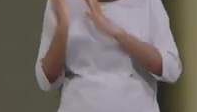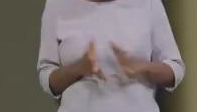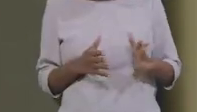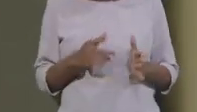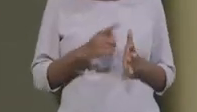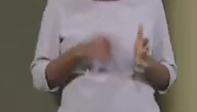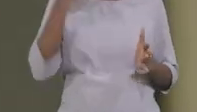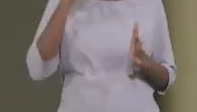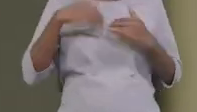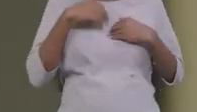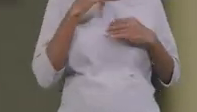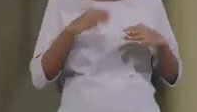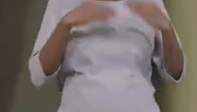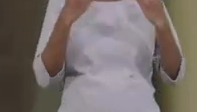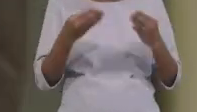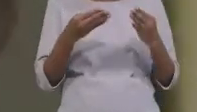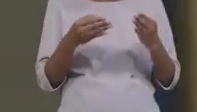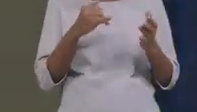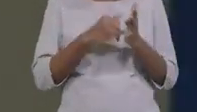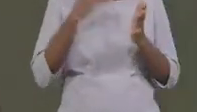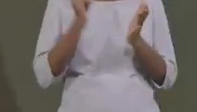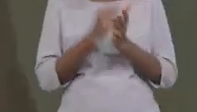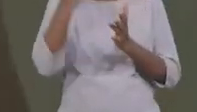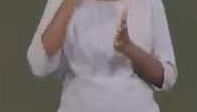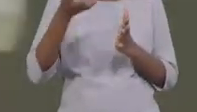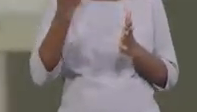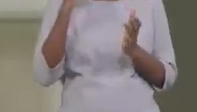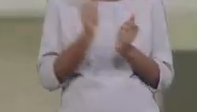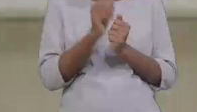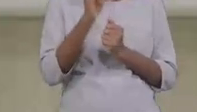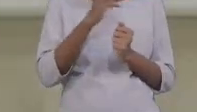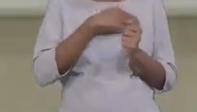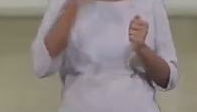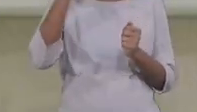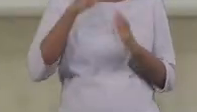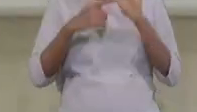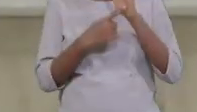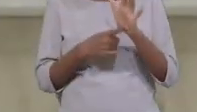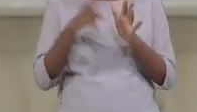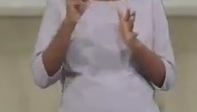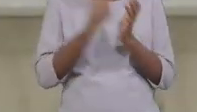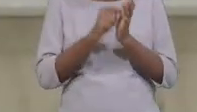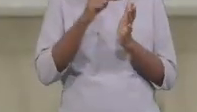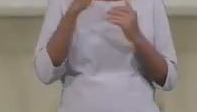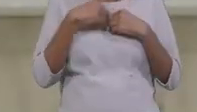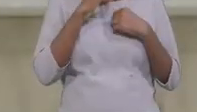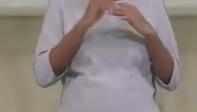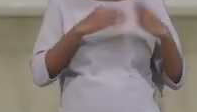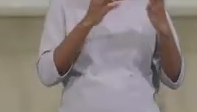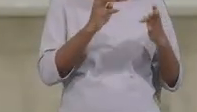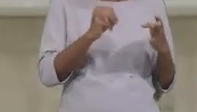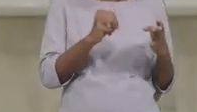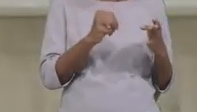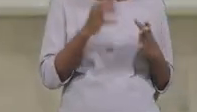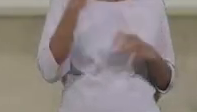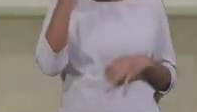rejettes ce que Dieu n'a pas donné. Dieu était avec lui et Dieu lui a montré qu'il ne leur a